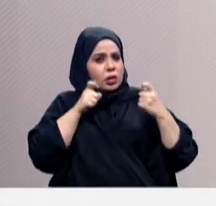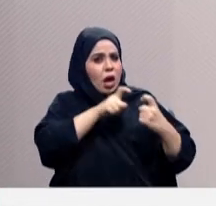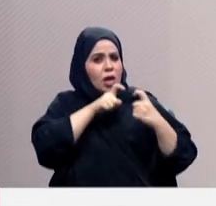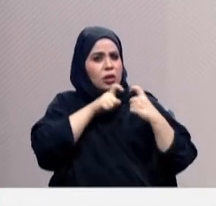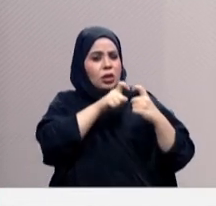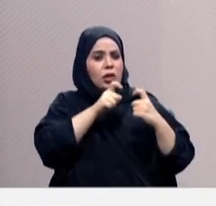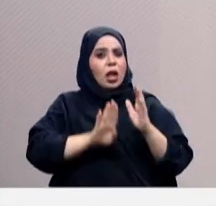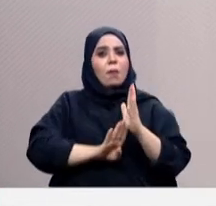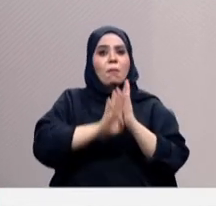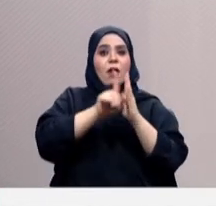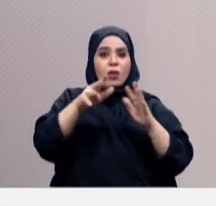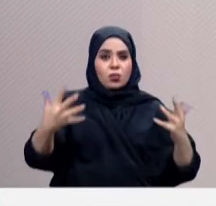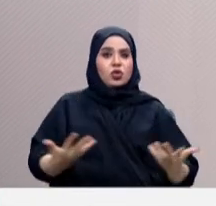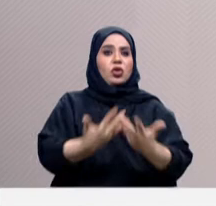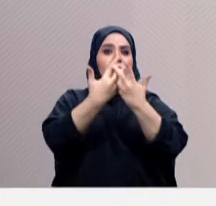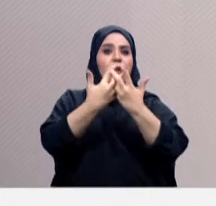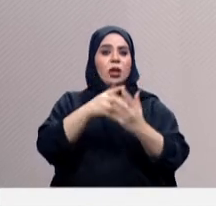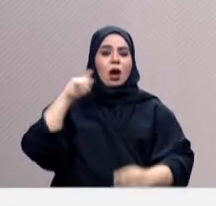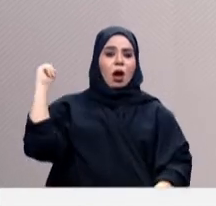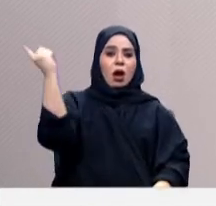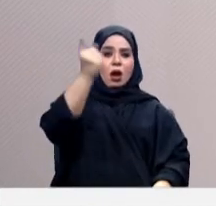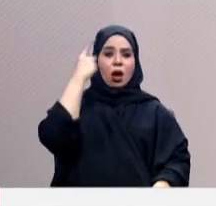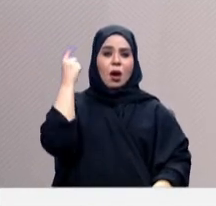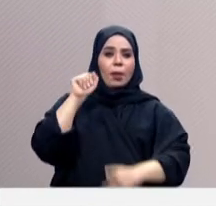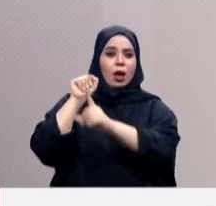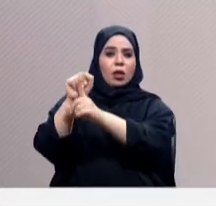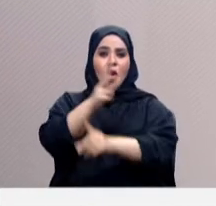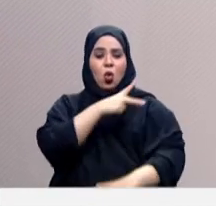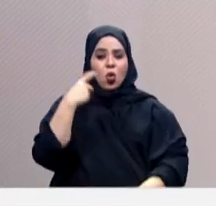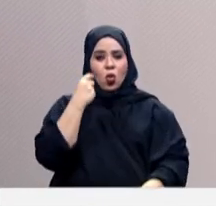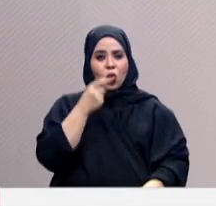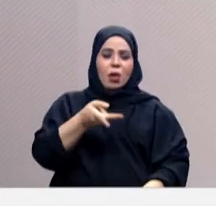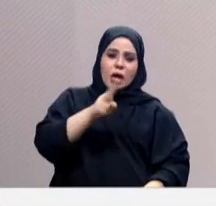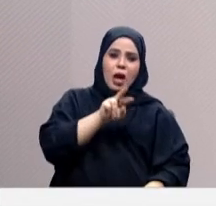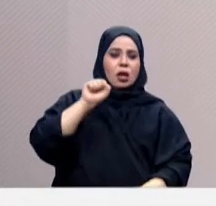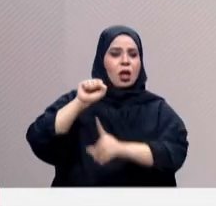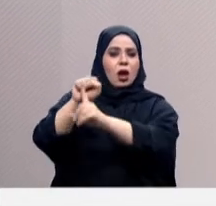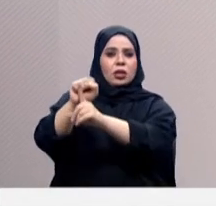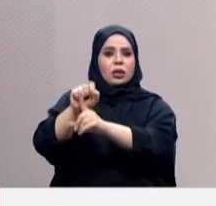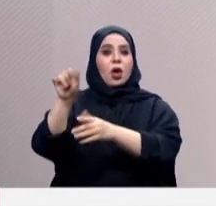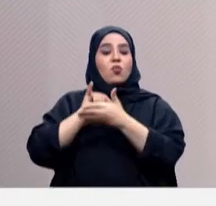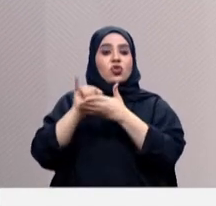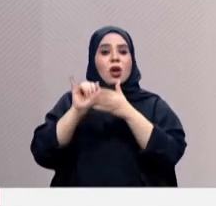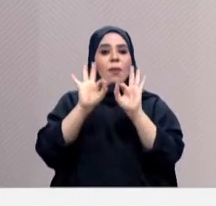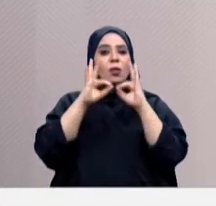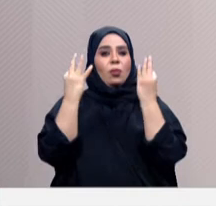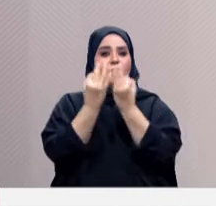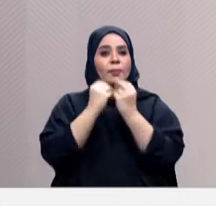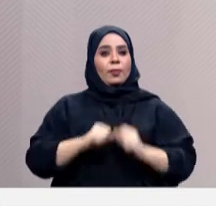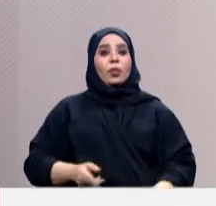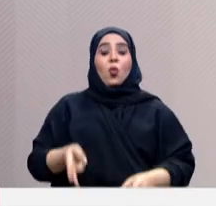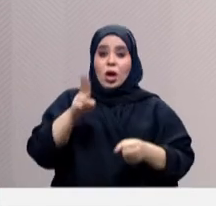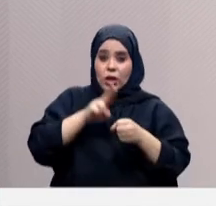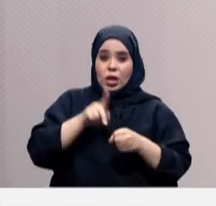يجب أن تتشارك فيها جميع القطاعات الحكومية وغير الحكومية ومؤسسات المجتمع المدني وكذلك